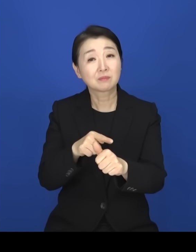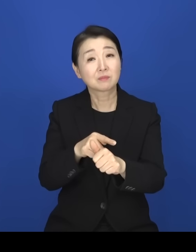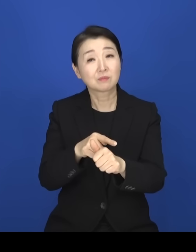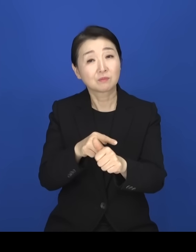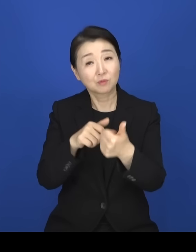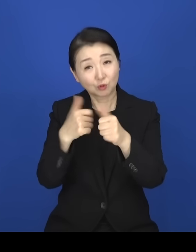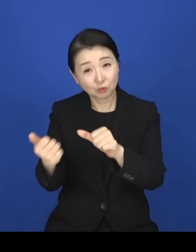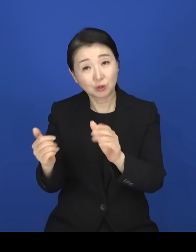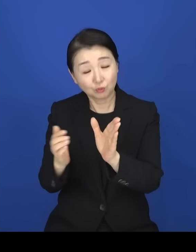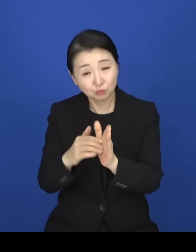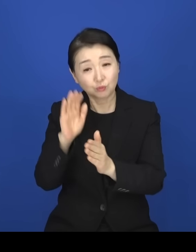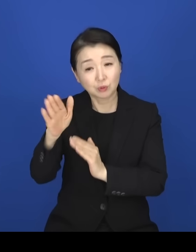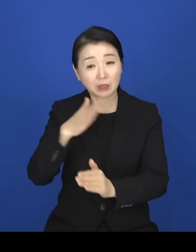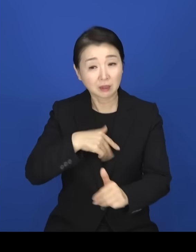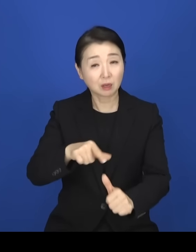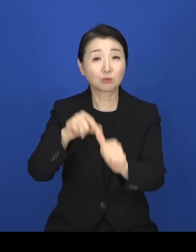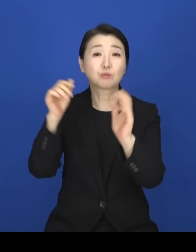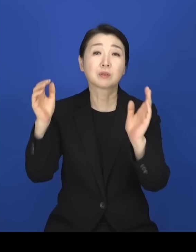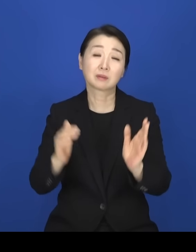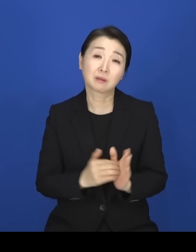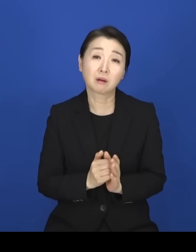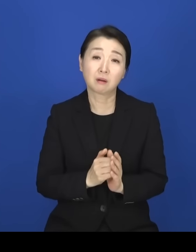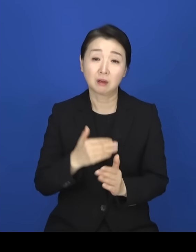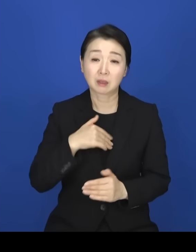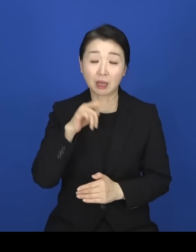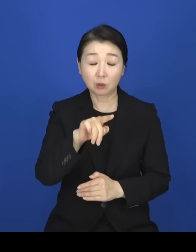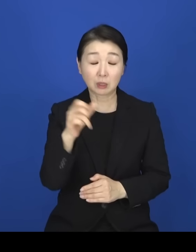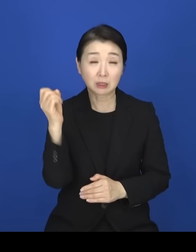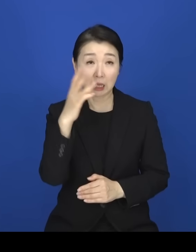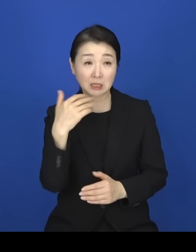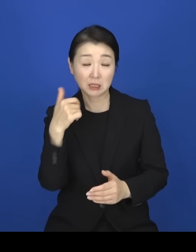죽게 하셔서 나를 거기서 구해내 주셨는데 내가 거길 다시